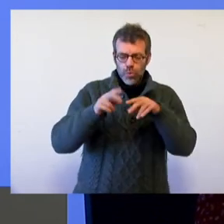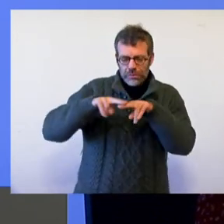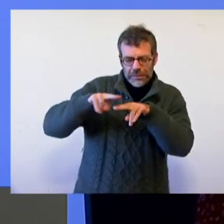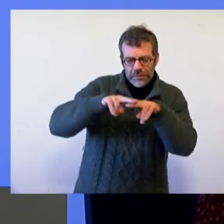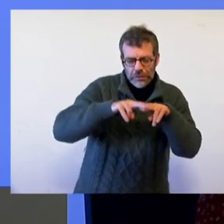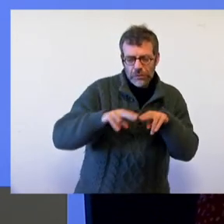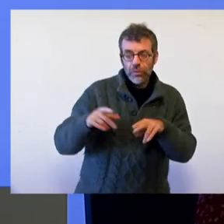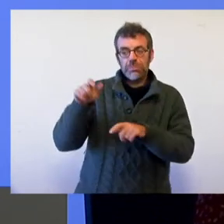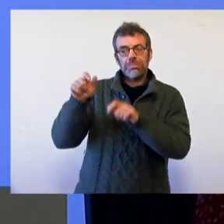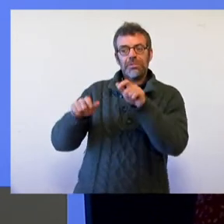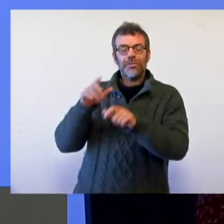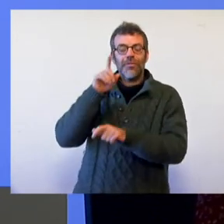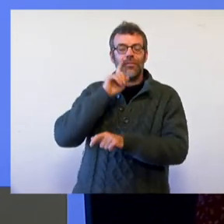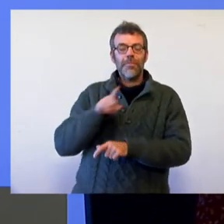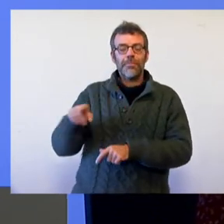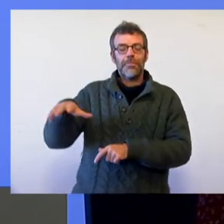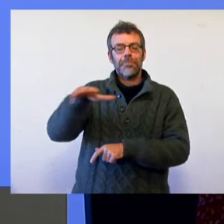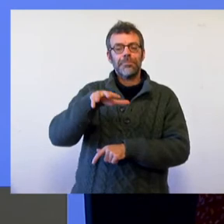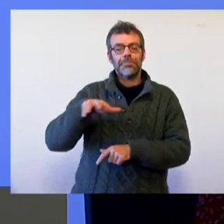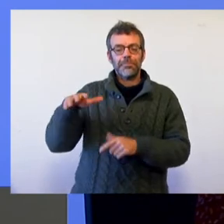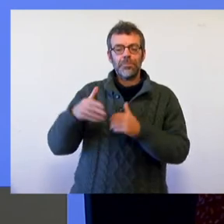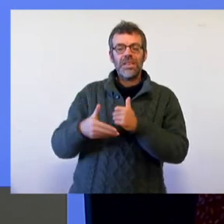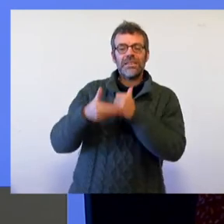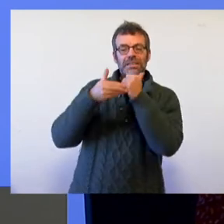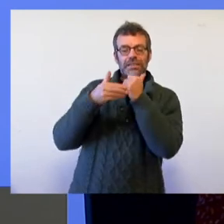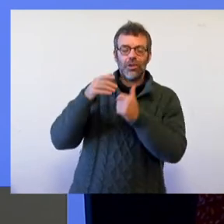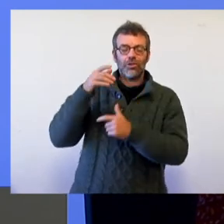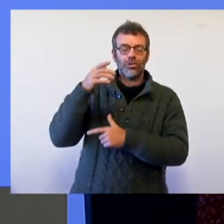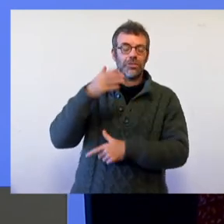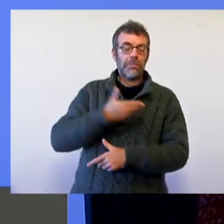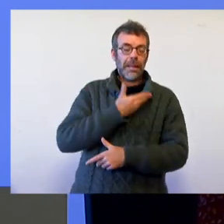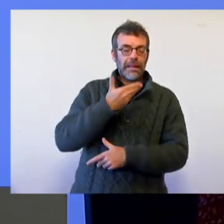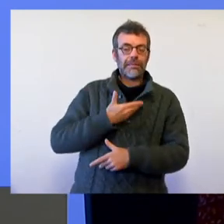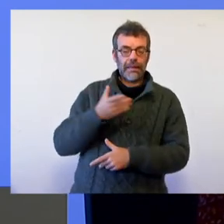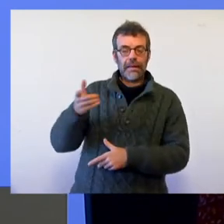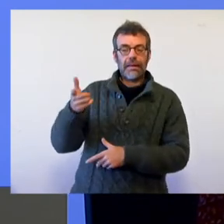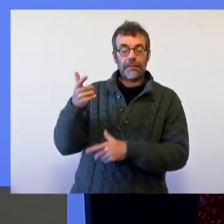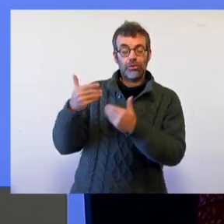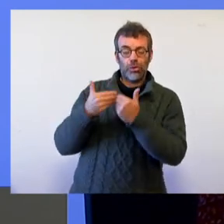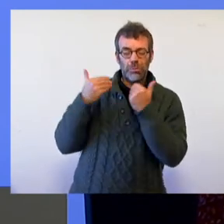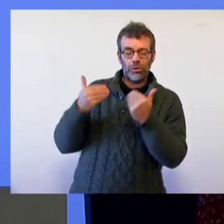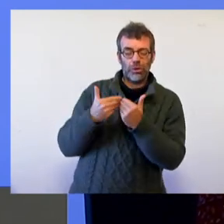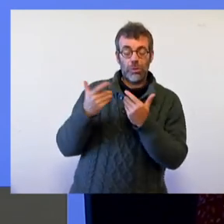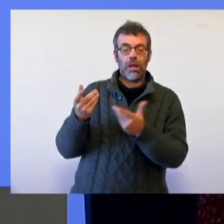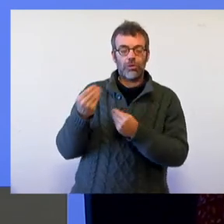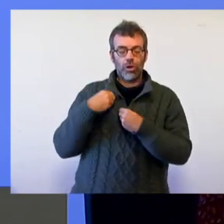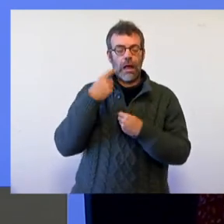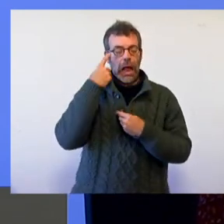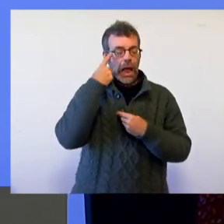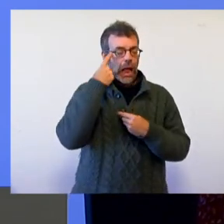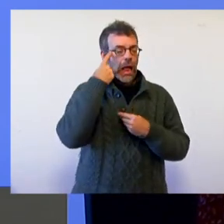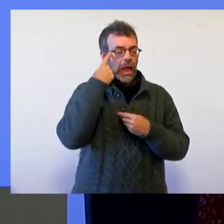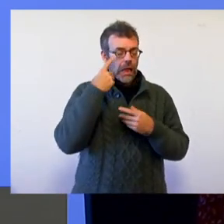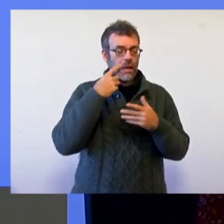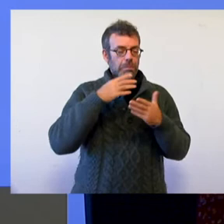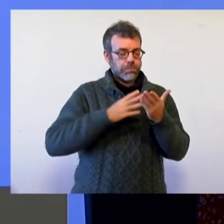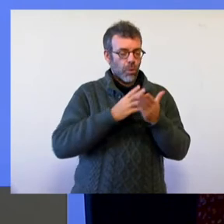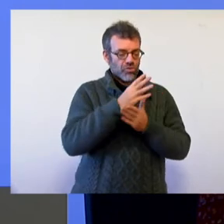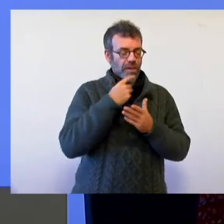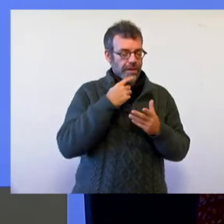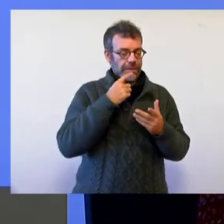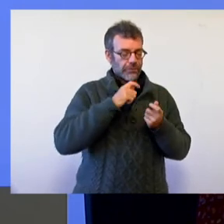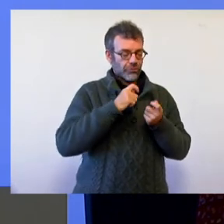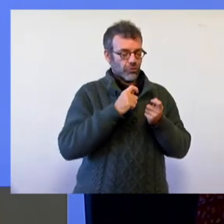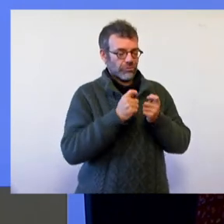des assistantes maternelles. Et ce dialogue nous a permis de réviser des projets où on n'avait pas forcément toute l'expertise. Et je crois